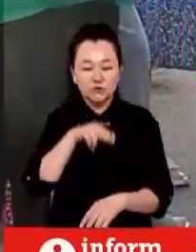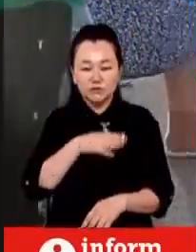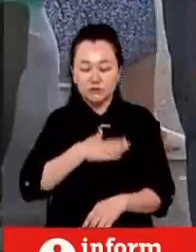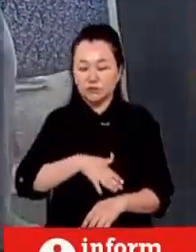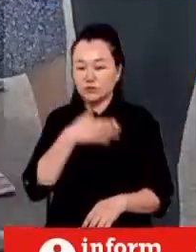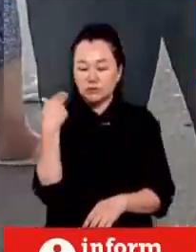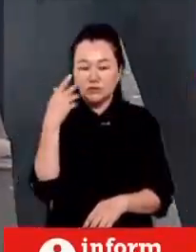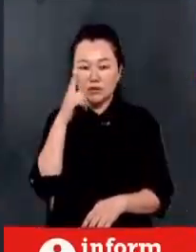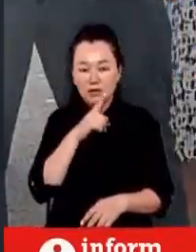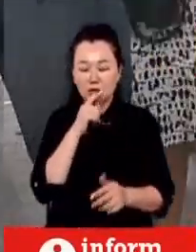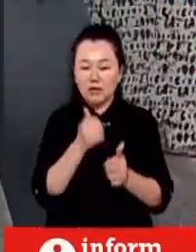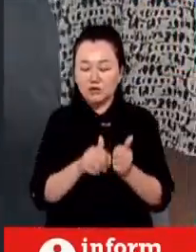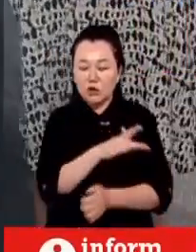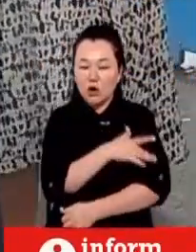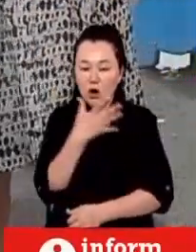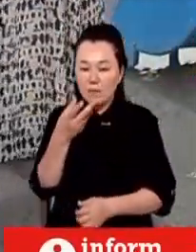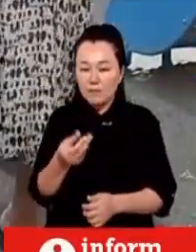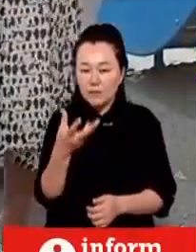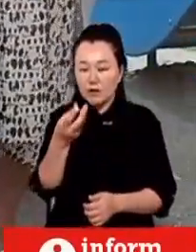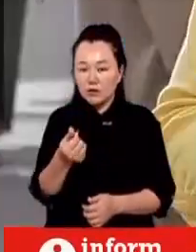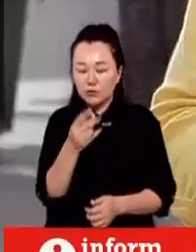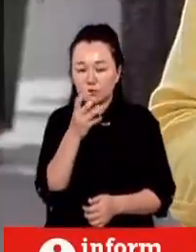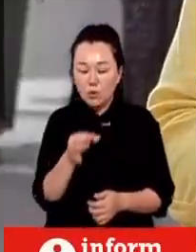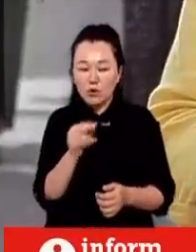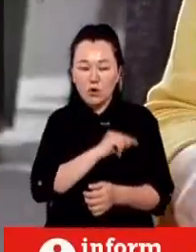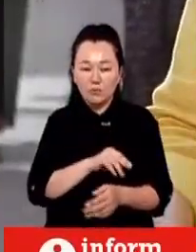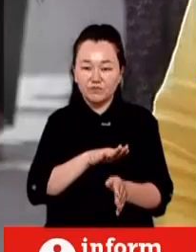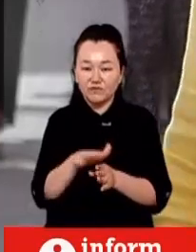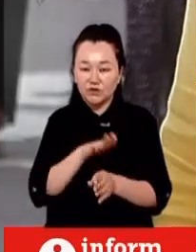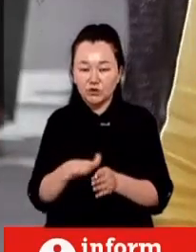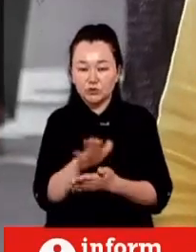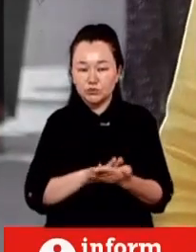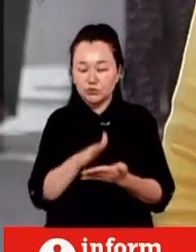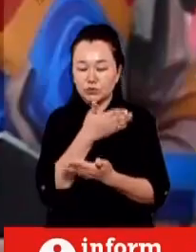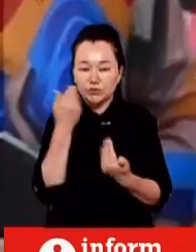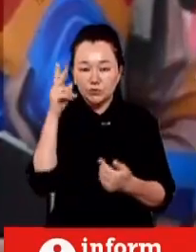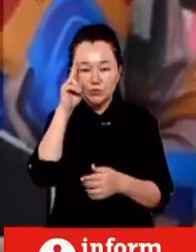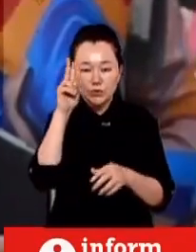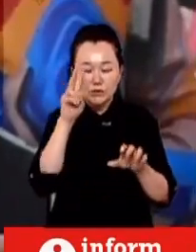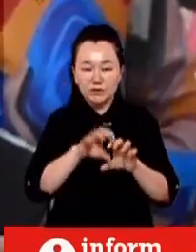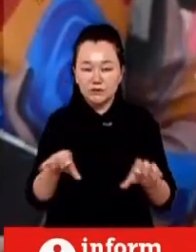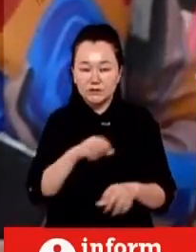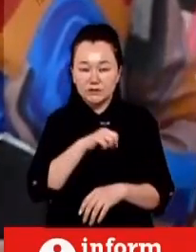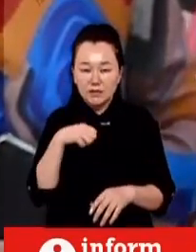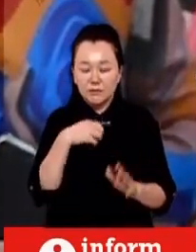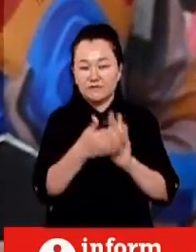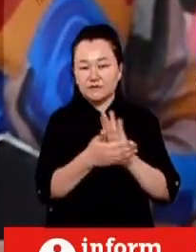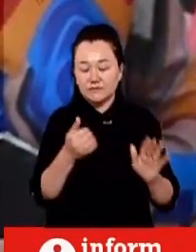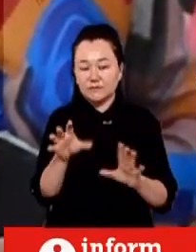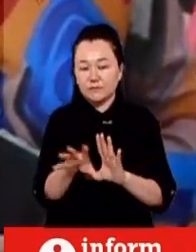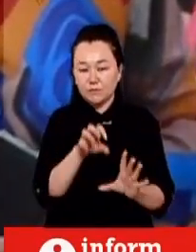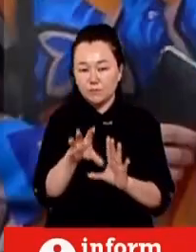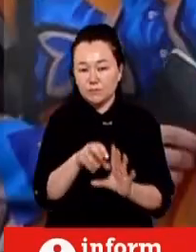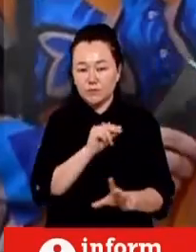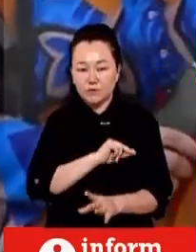сайын коммуналдық қызметке ақы төлейді, бірақ ешқандай мардымды жұмыс істеліп жатқан жоқ. Толған кәріз құбырларын өзіміз маман шақыртып сорғызамыз